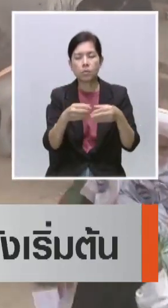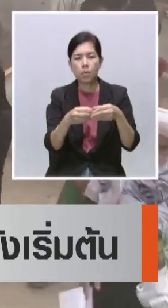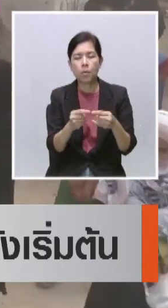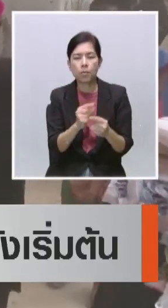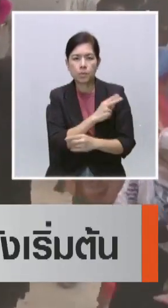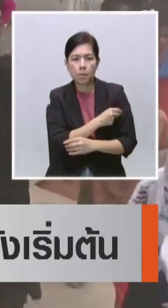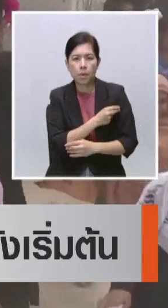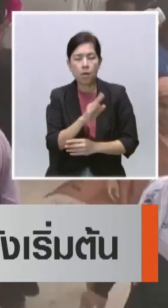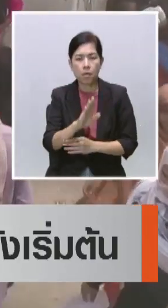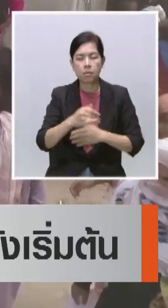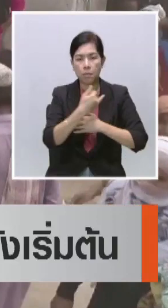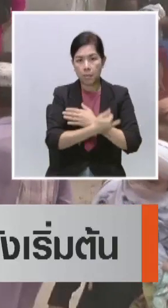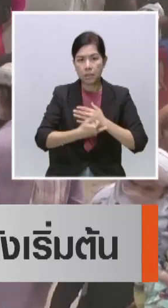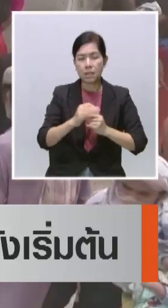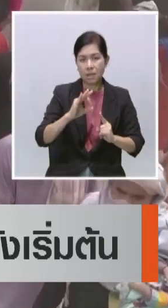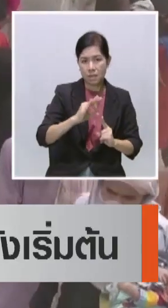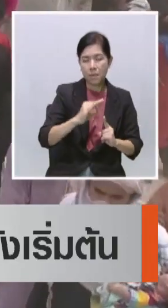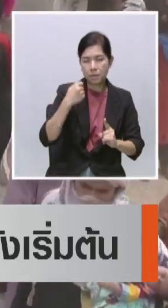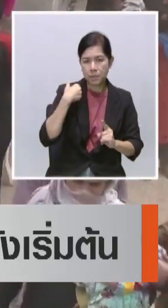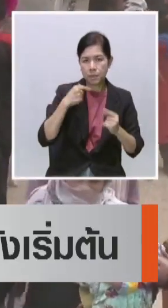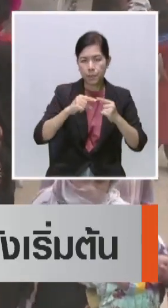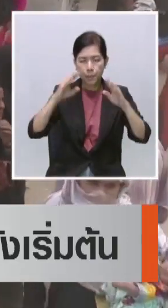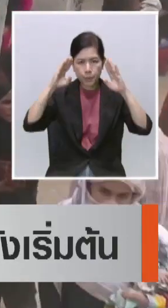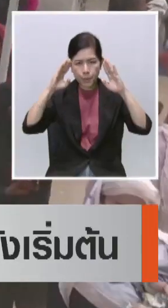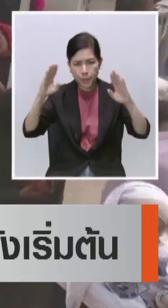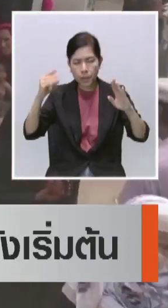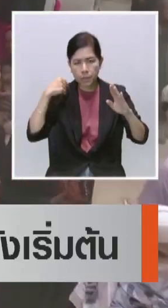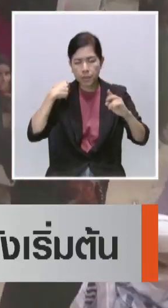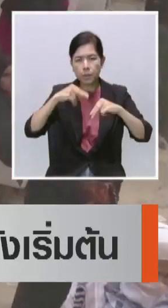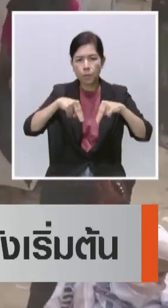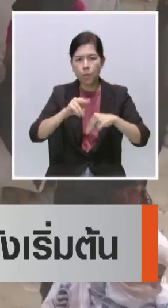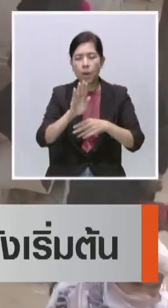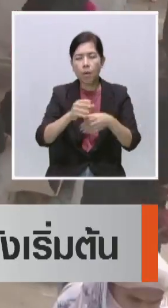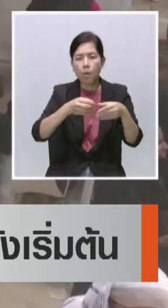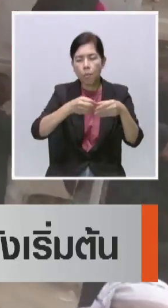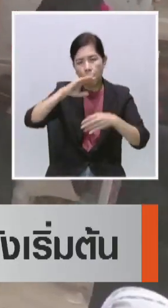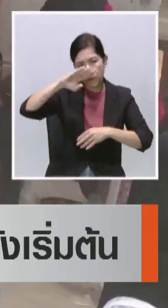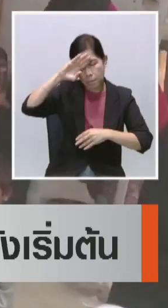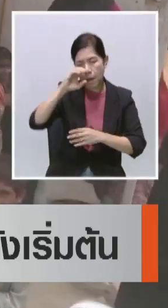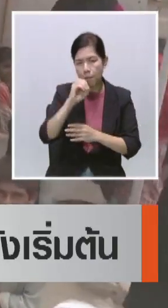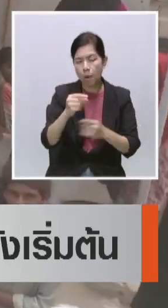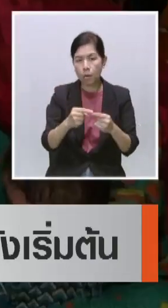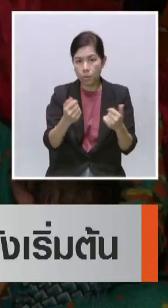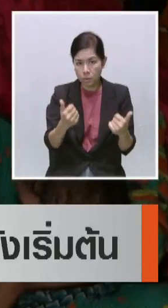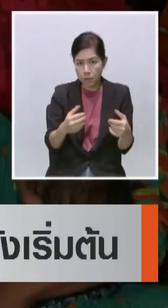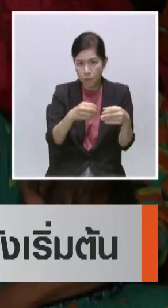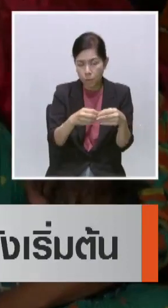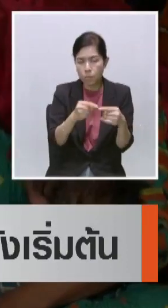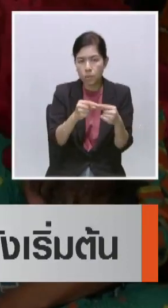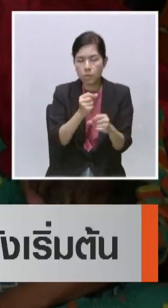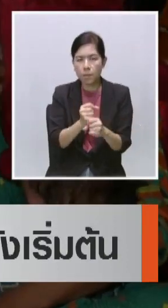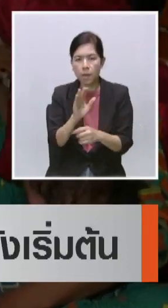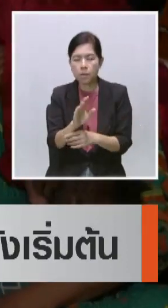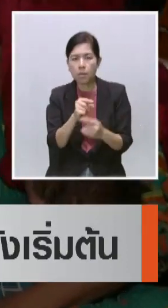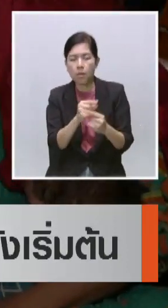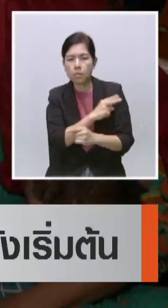านผู้ที่มีประสบการณ์รักษาโรคไข้เลือดออกที่โรงพยาบาลในเมืองการาจีระบุว่าเจ้าหน้าที่สาธารณสุขในแคว้นสินรายงานมาว่